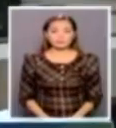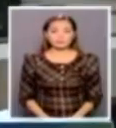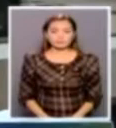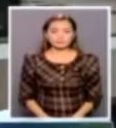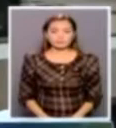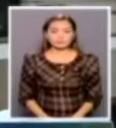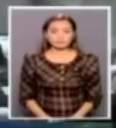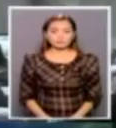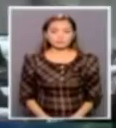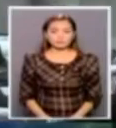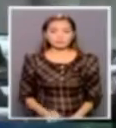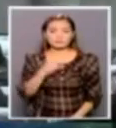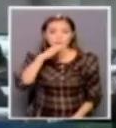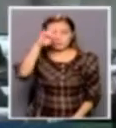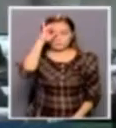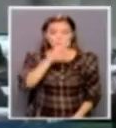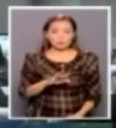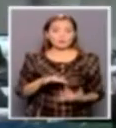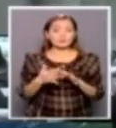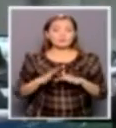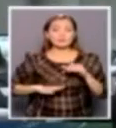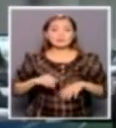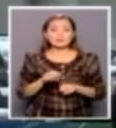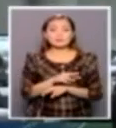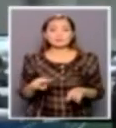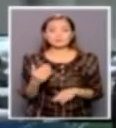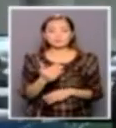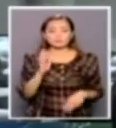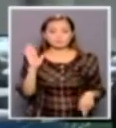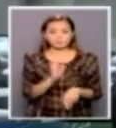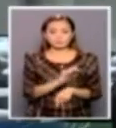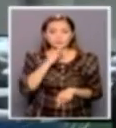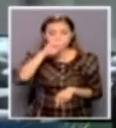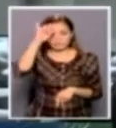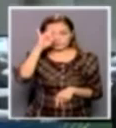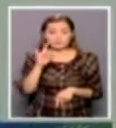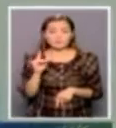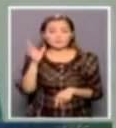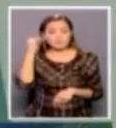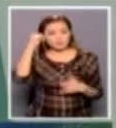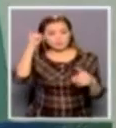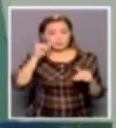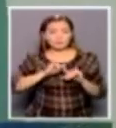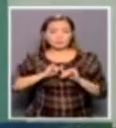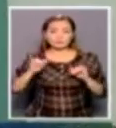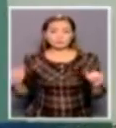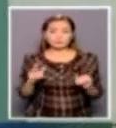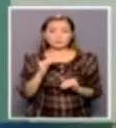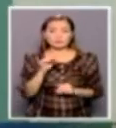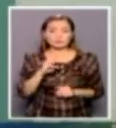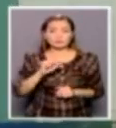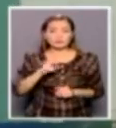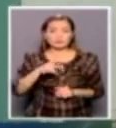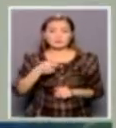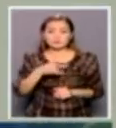өндіретін болады. Қазақстан Республикасы Ауыл шаруашылық министрлігінің бұйрығыменен қазақтың ақбас сиырын өсіру палатасына Құрманғазылық